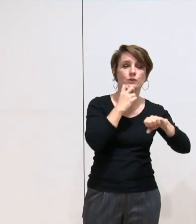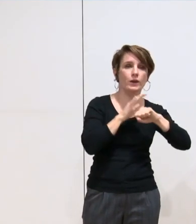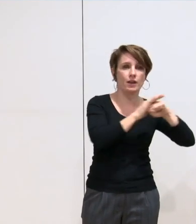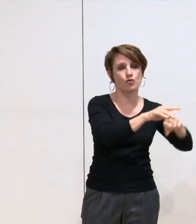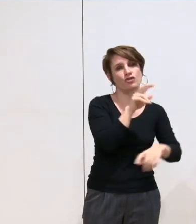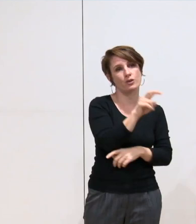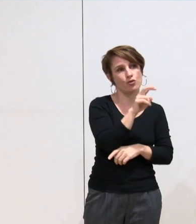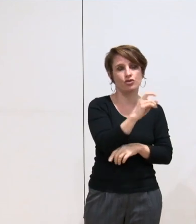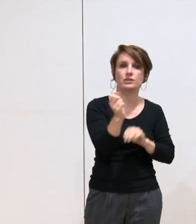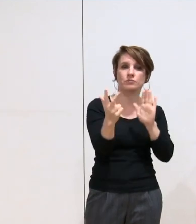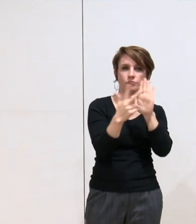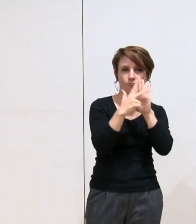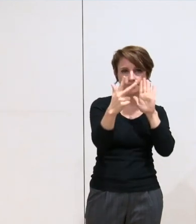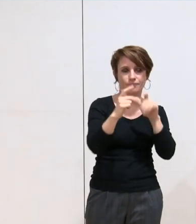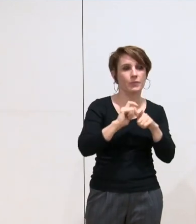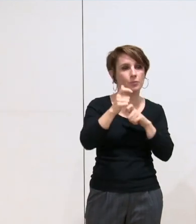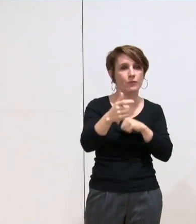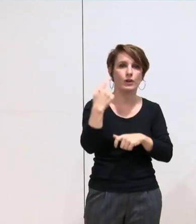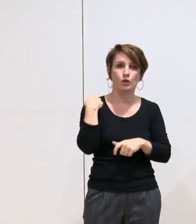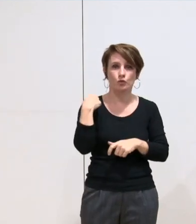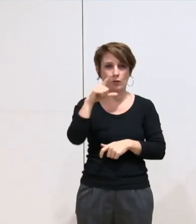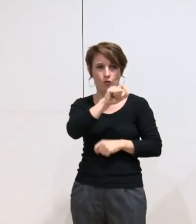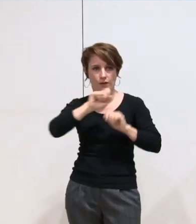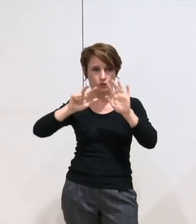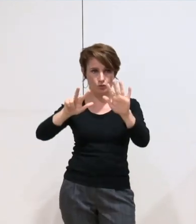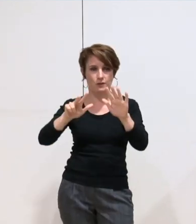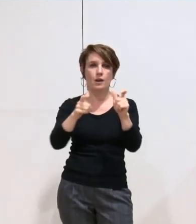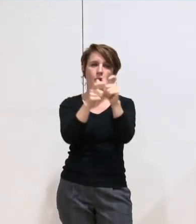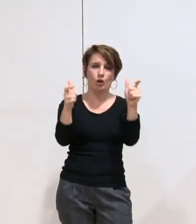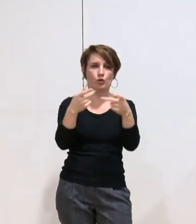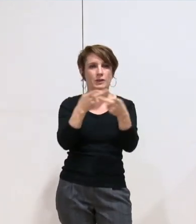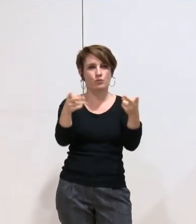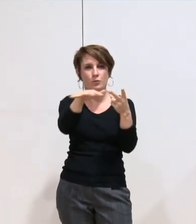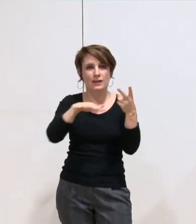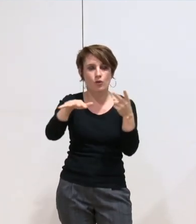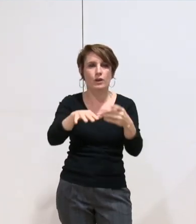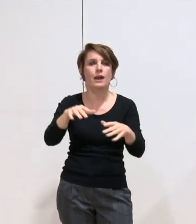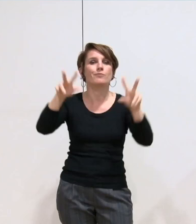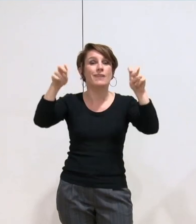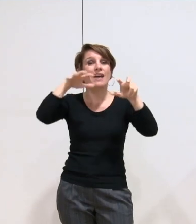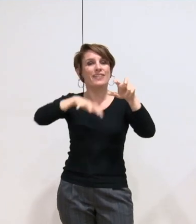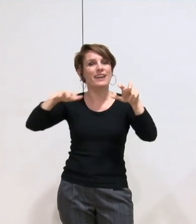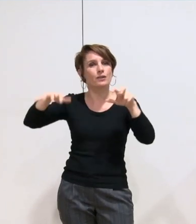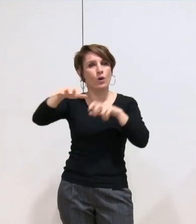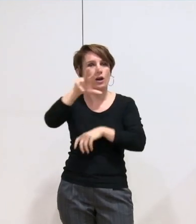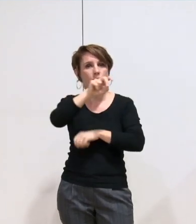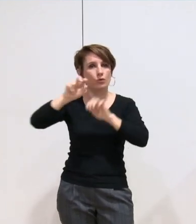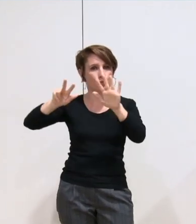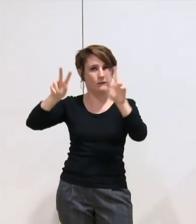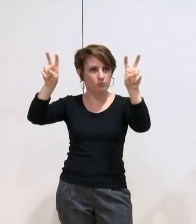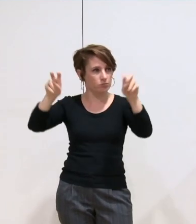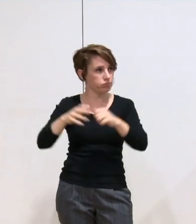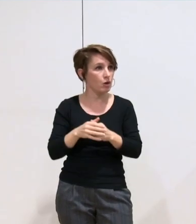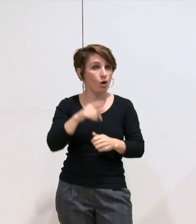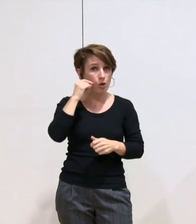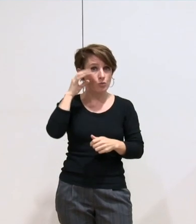délibération adoptée. La 28 porte sur l'entreprise publique locale Territoire 38. Monsieur